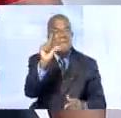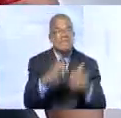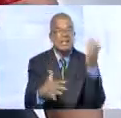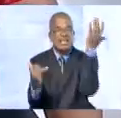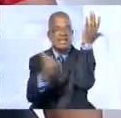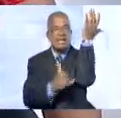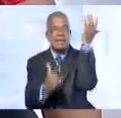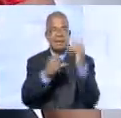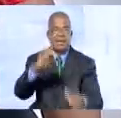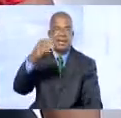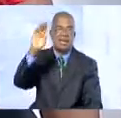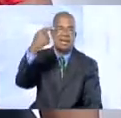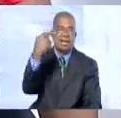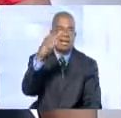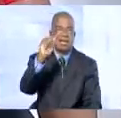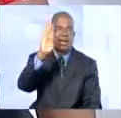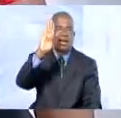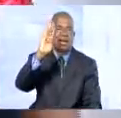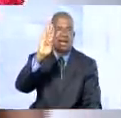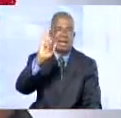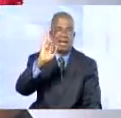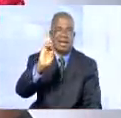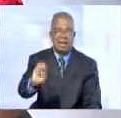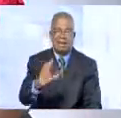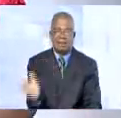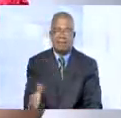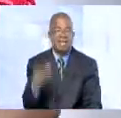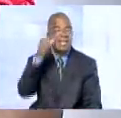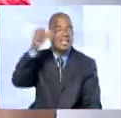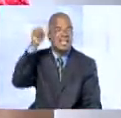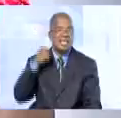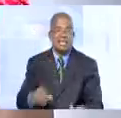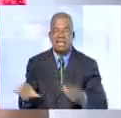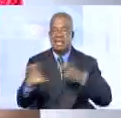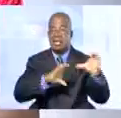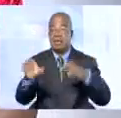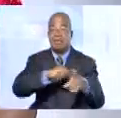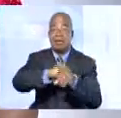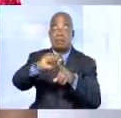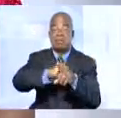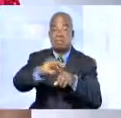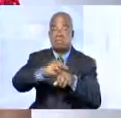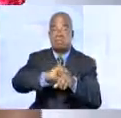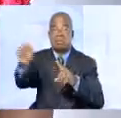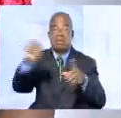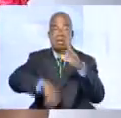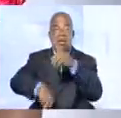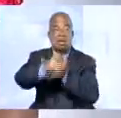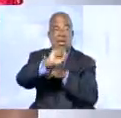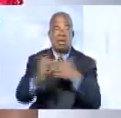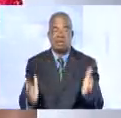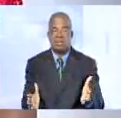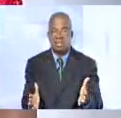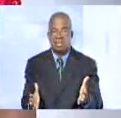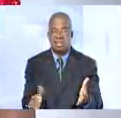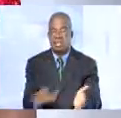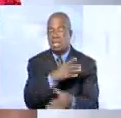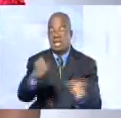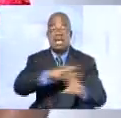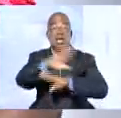Houphouët-Boigny. Hier, Sabri Lamouchi et son groupe ont eu une séance d'entraînement au stade Félix Houphouët-Boigny, une séance d'entraînement ouverte